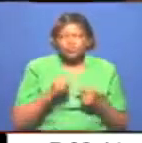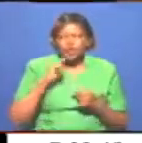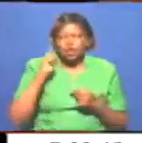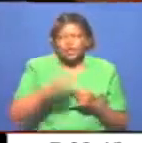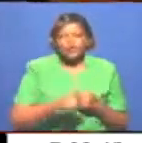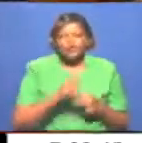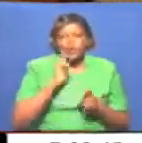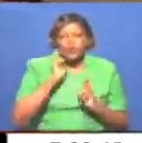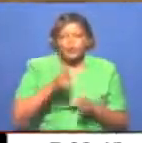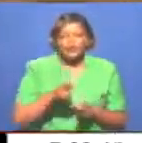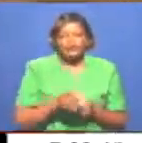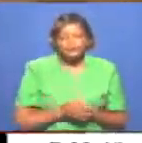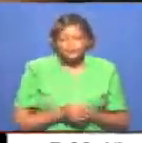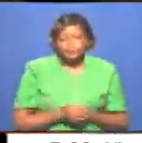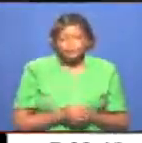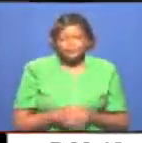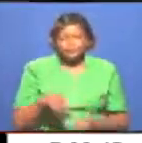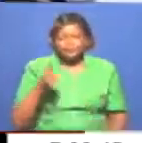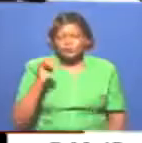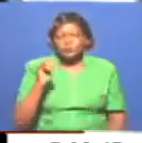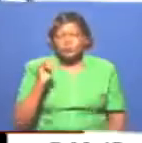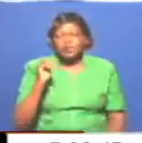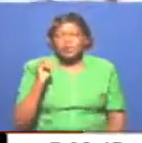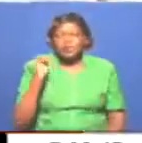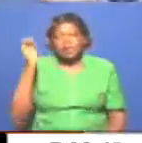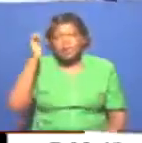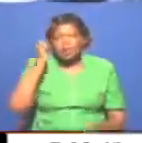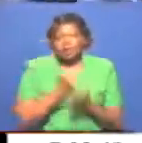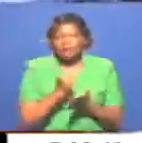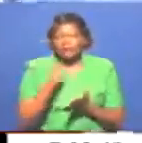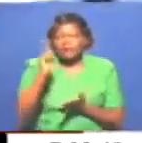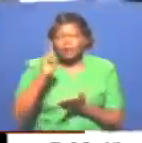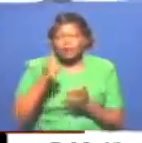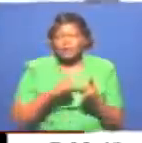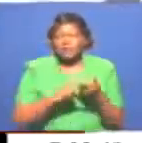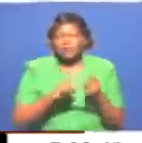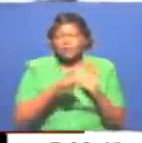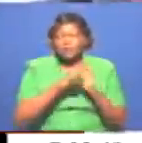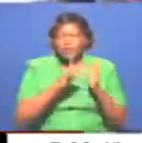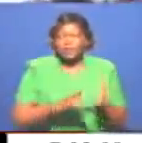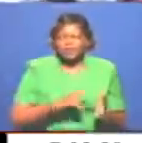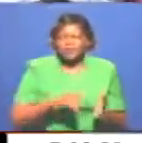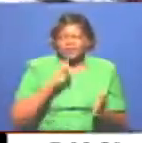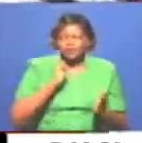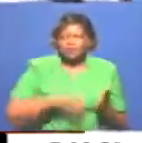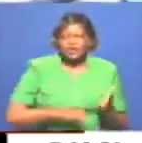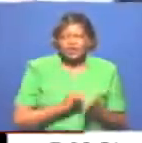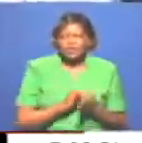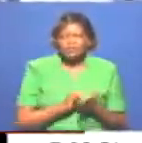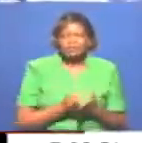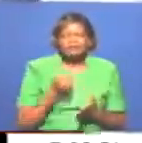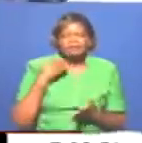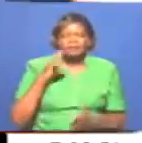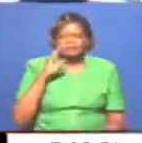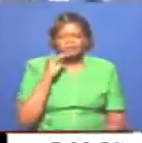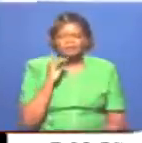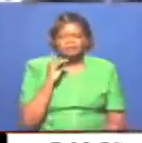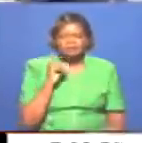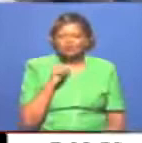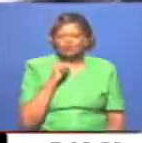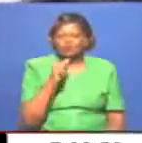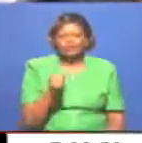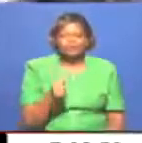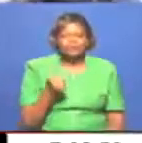ripoti katika makao makuu ya DCI jijini Nairobi, huku mawakili wake wakisema matamshi aliyotoa hayakuwa ya